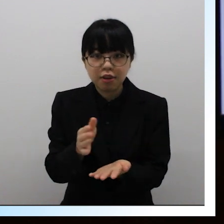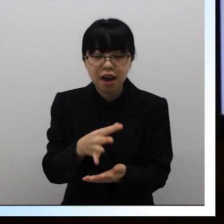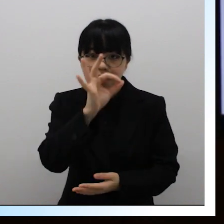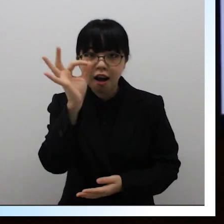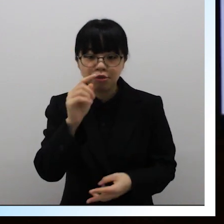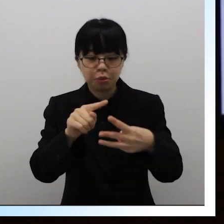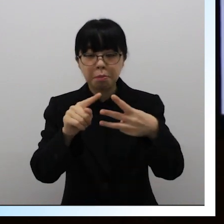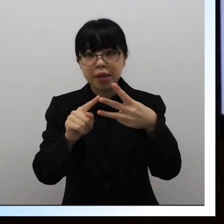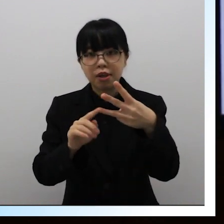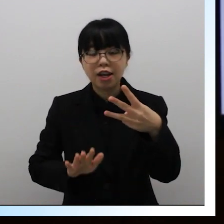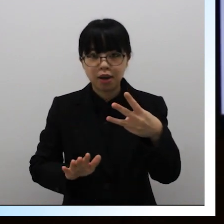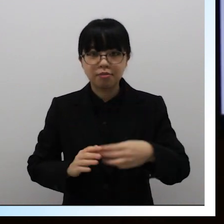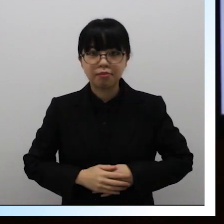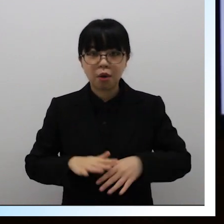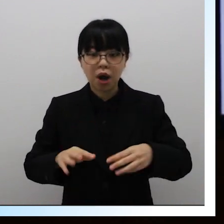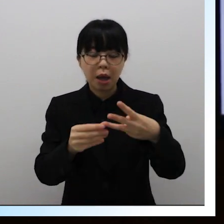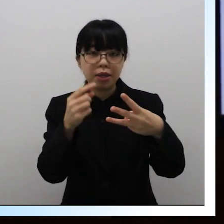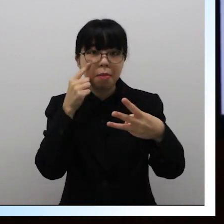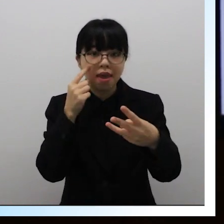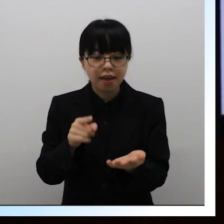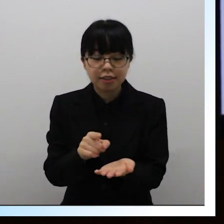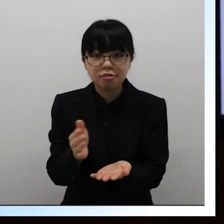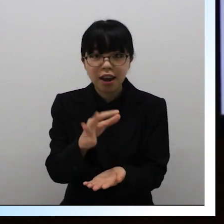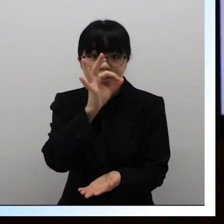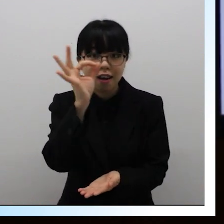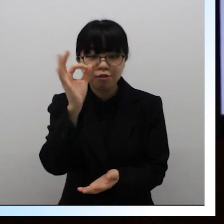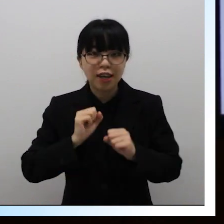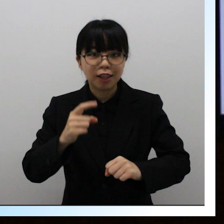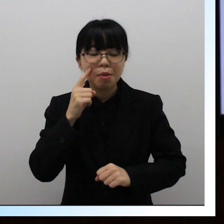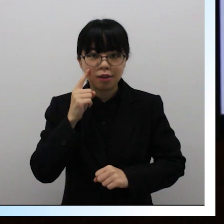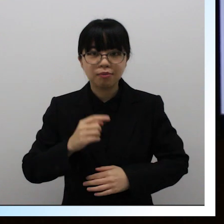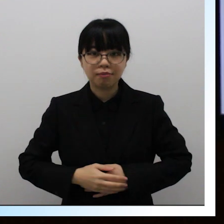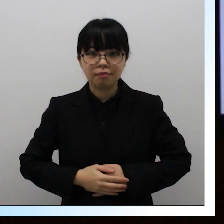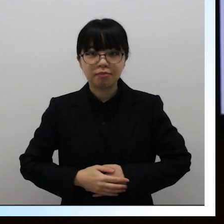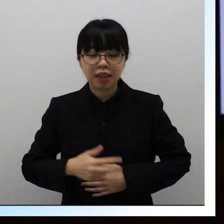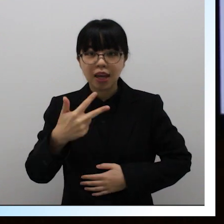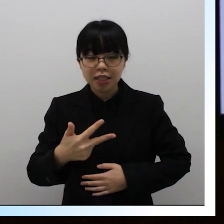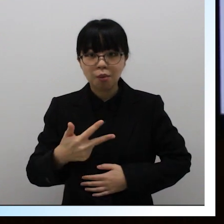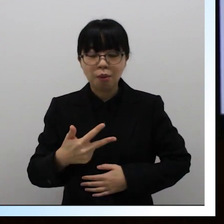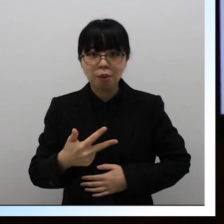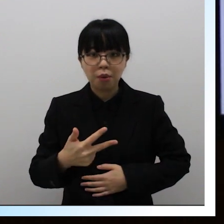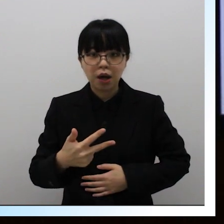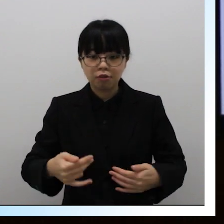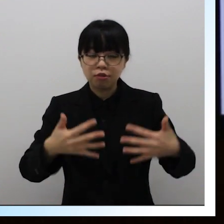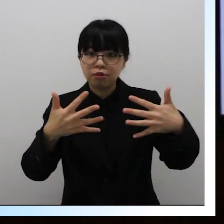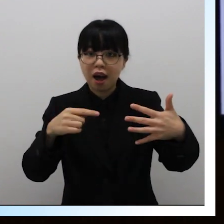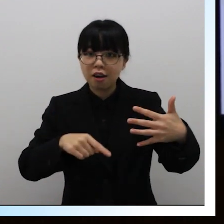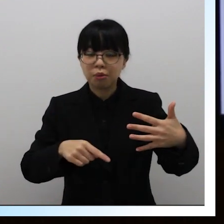行います。市の概要図が表示されていますので、確認したい地点の付近をクリック